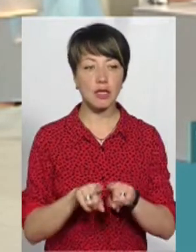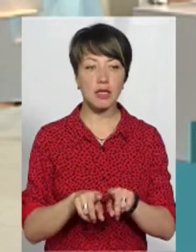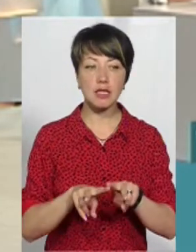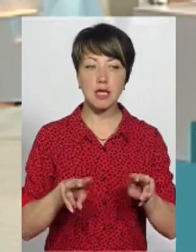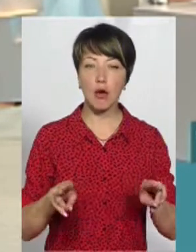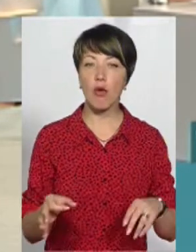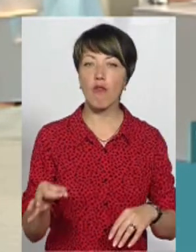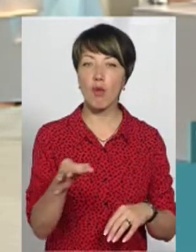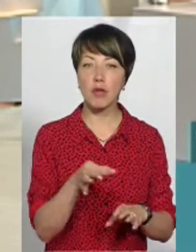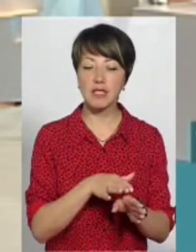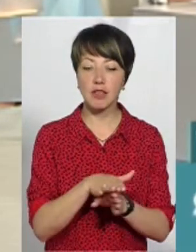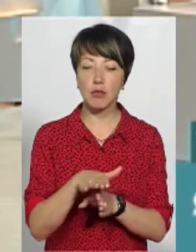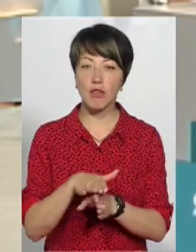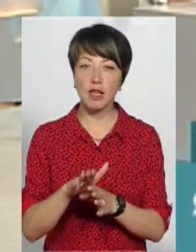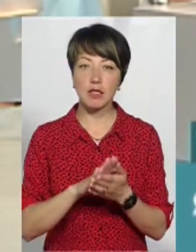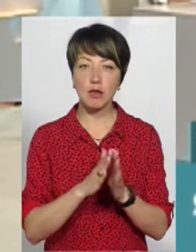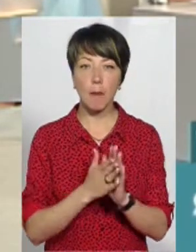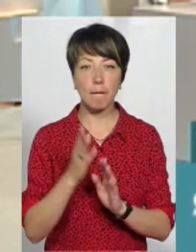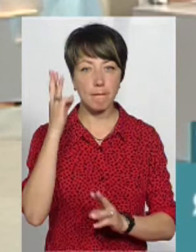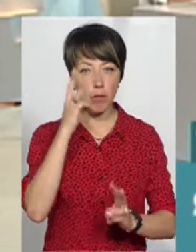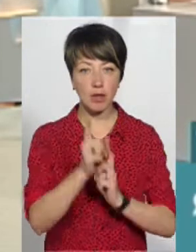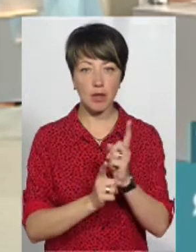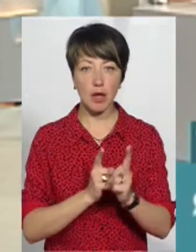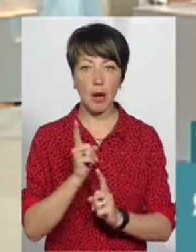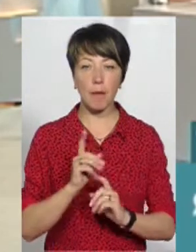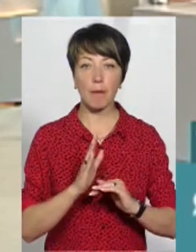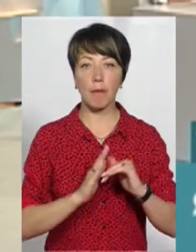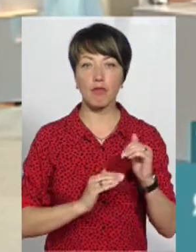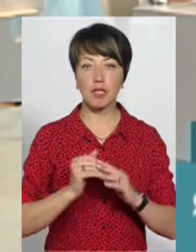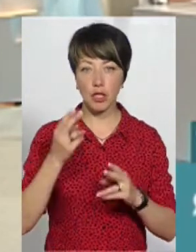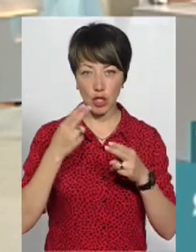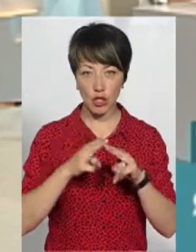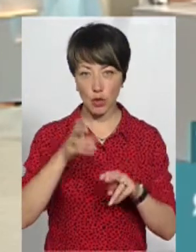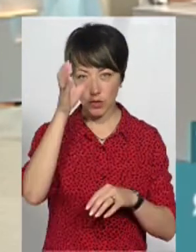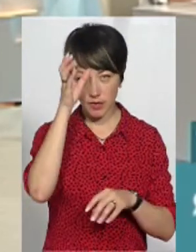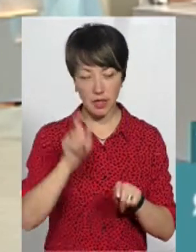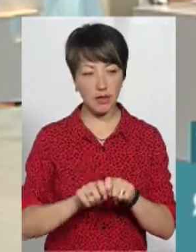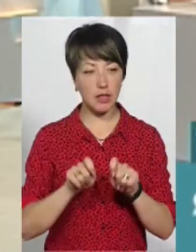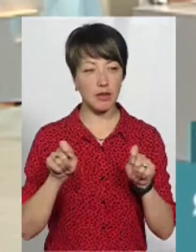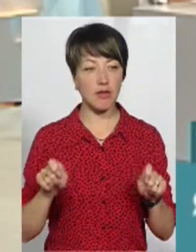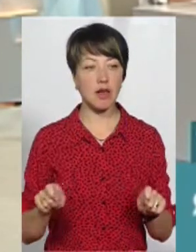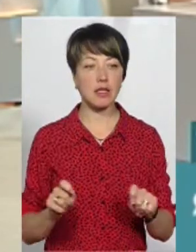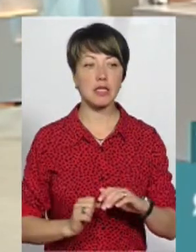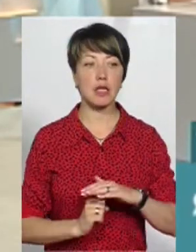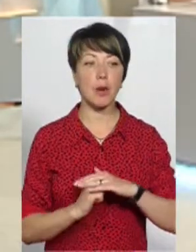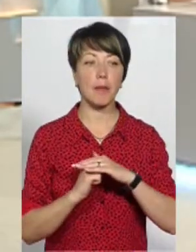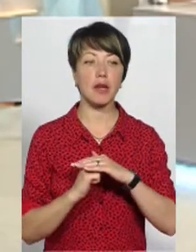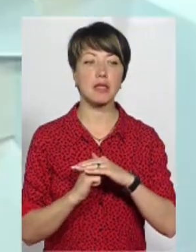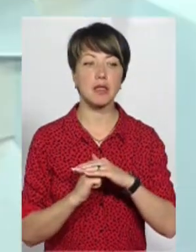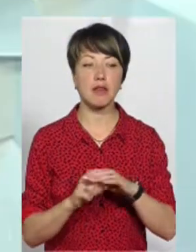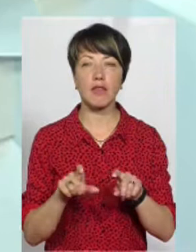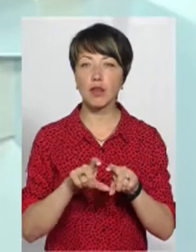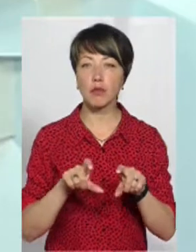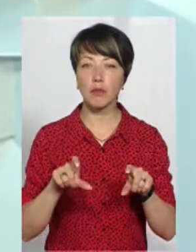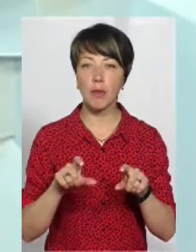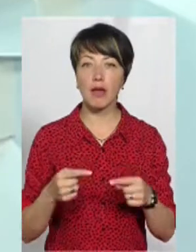в області відбуваються тенденції по модернізації професійно-технічної освіти, і відкривається на базі